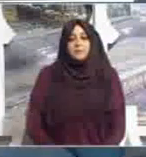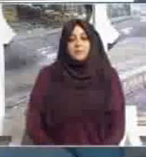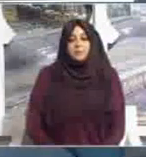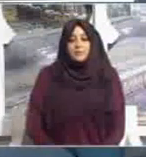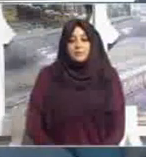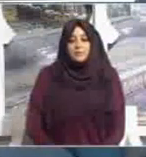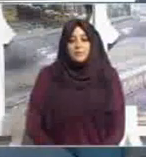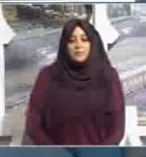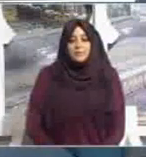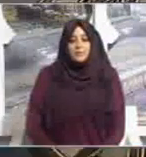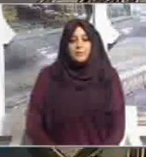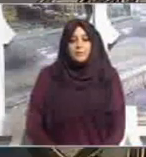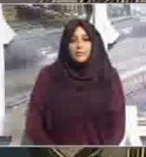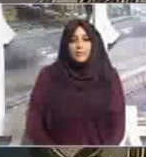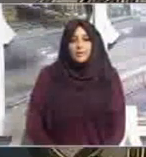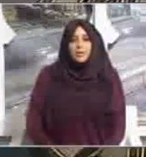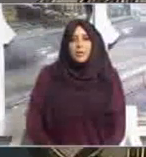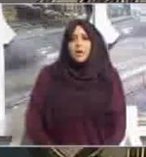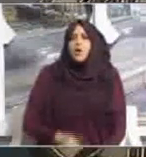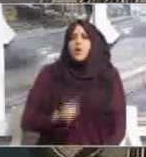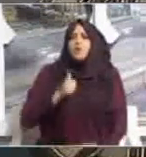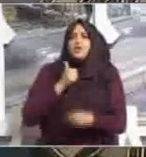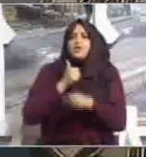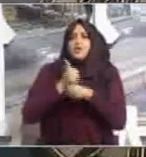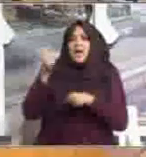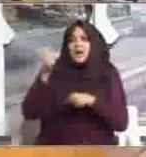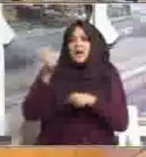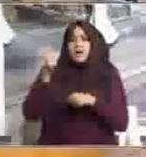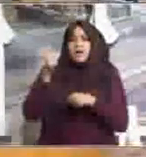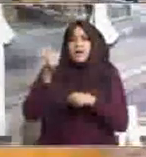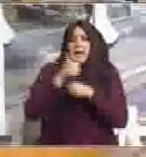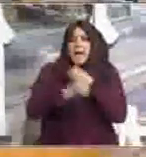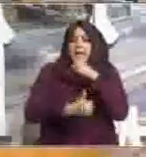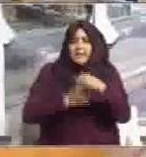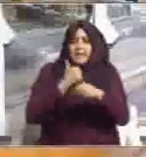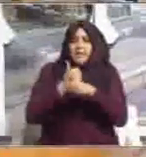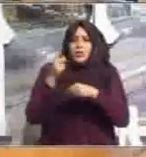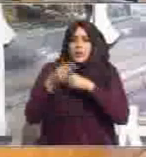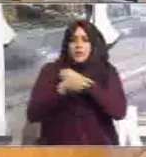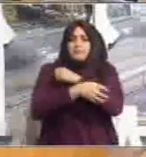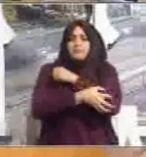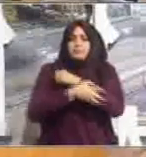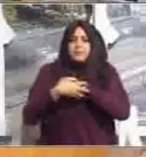وهو في كل سنة يزكي في ماله، هل زكاته جائزة أم لا؟